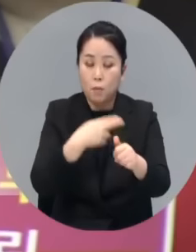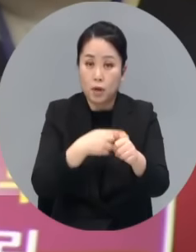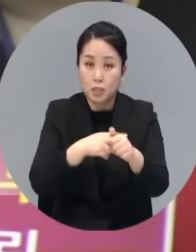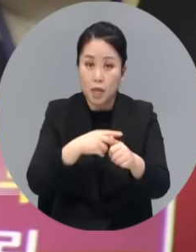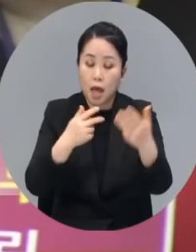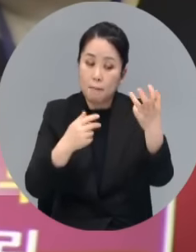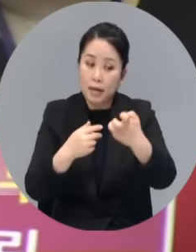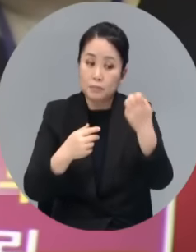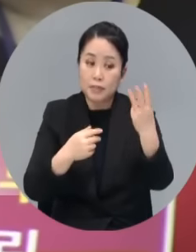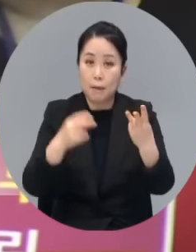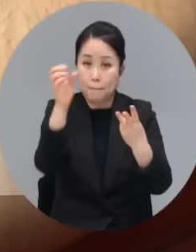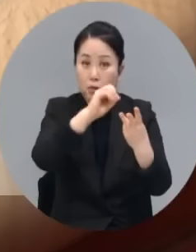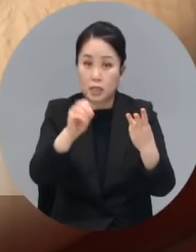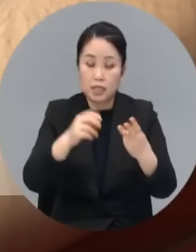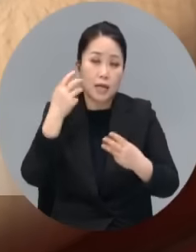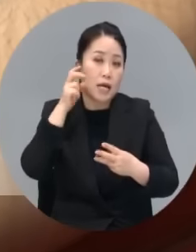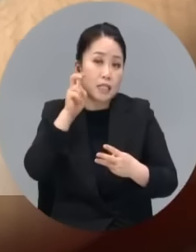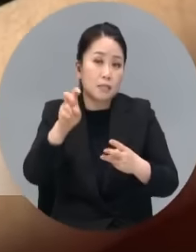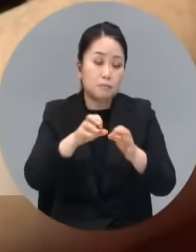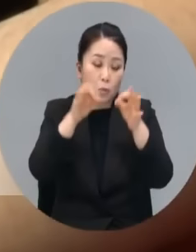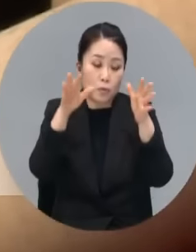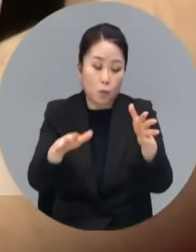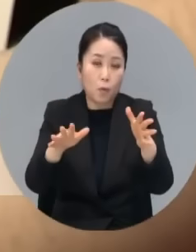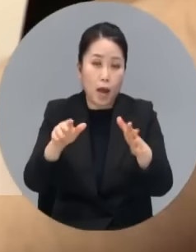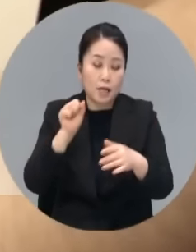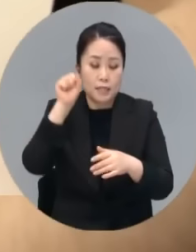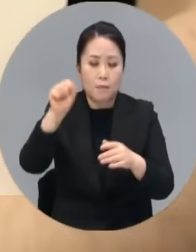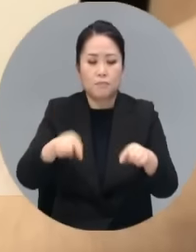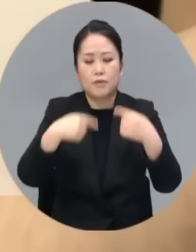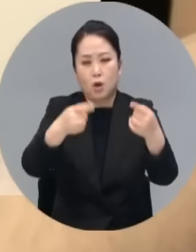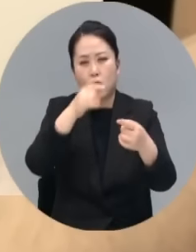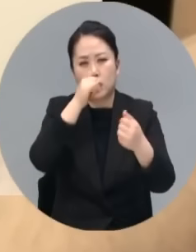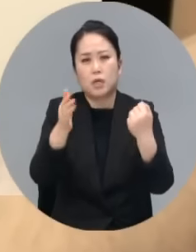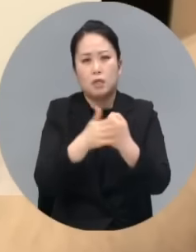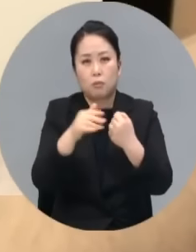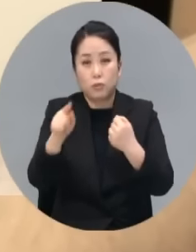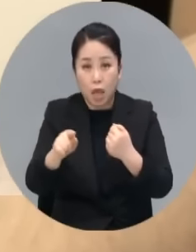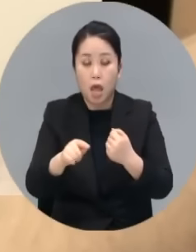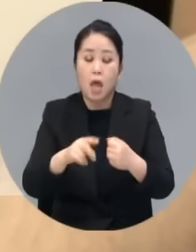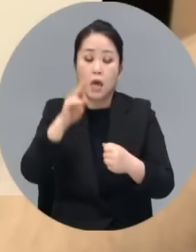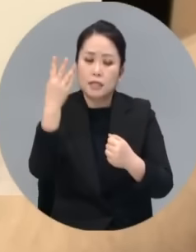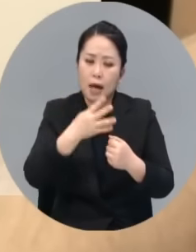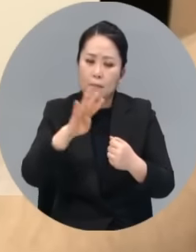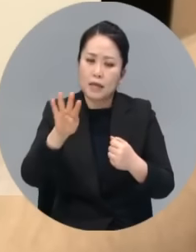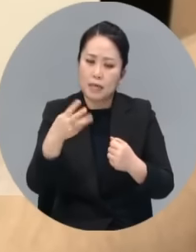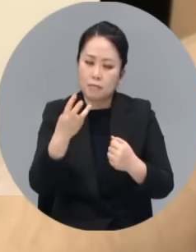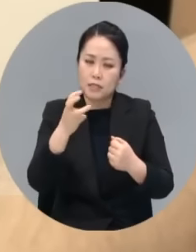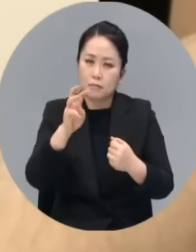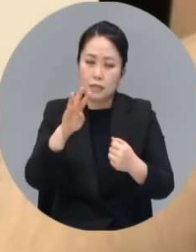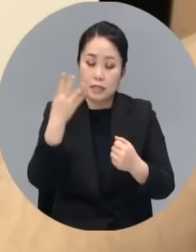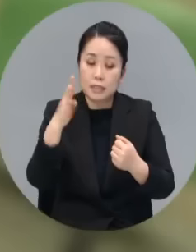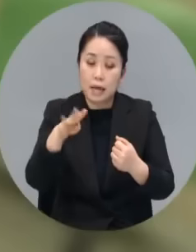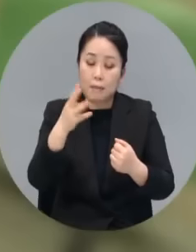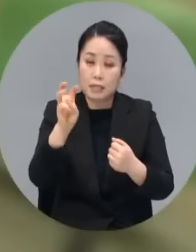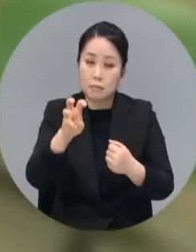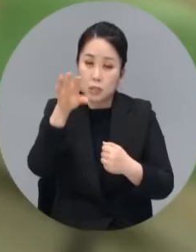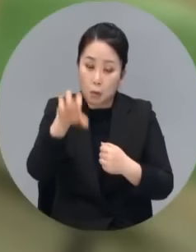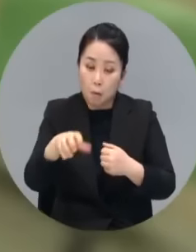28일간 파업에 참여하면서 의료기관 2,400여 곳 중 430여 곳이 문을 닫기도 했던 사례가 있었기